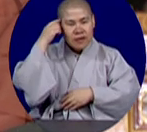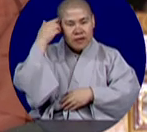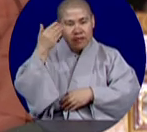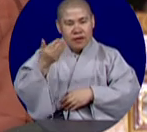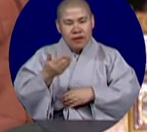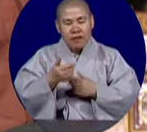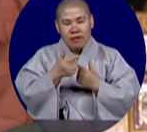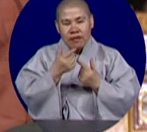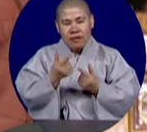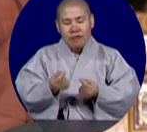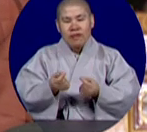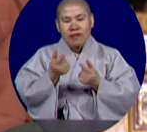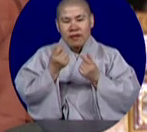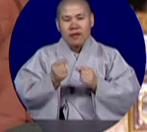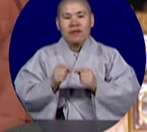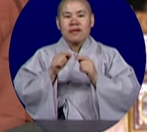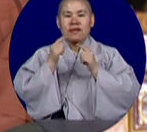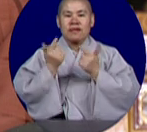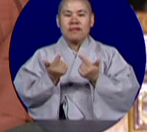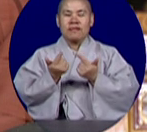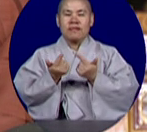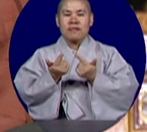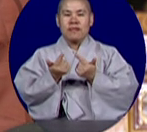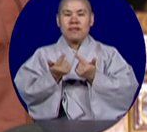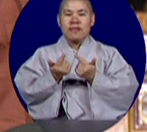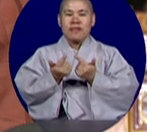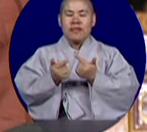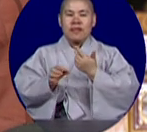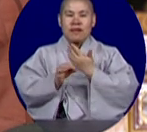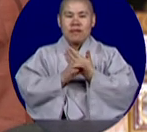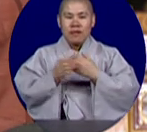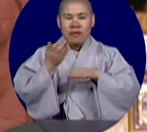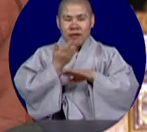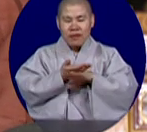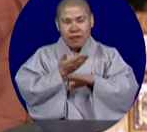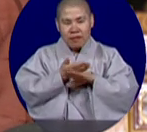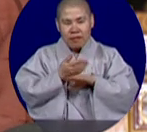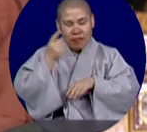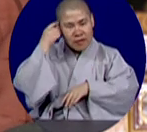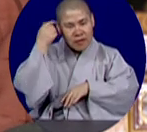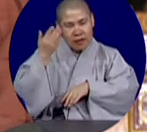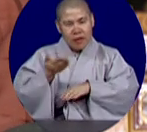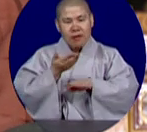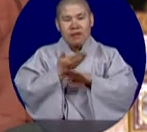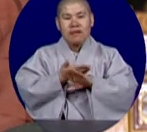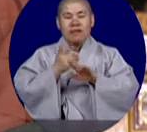똑같냐? 똑같지 않죠. 그럼 다르냐? 다르지 않죠.